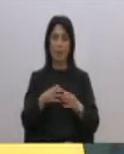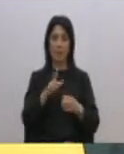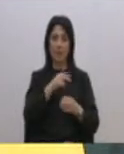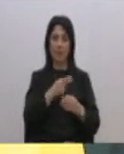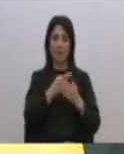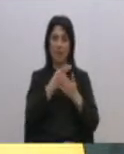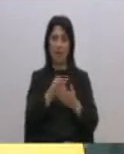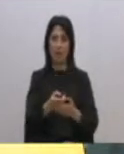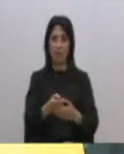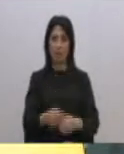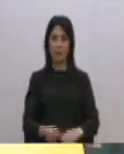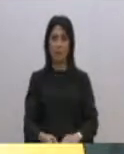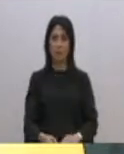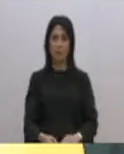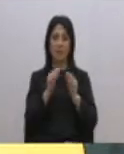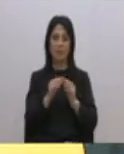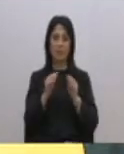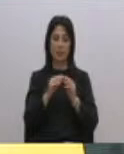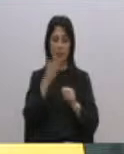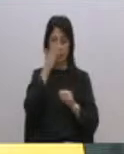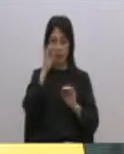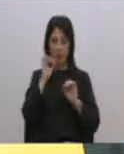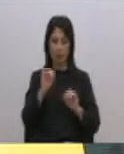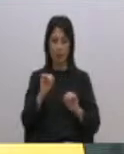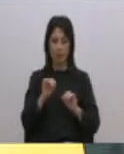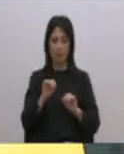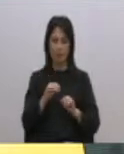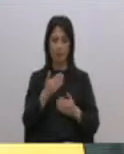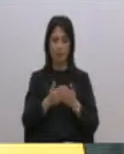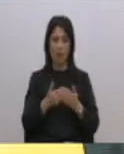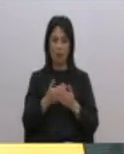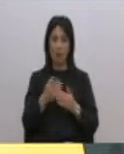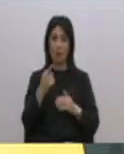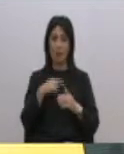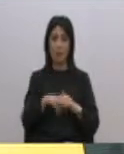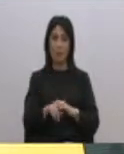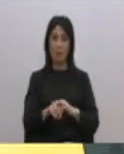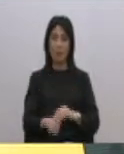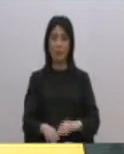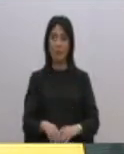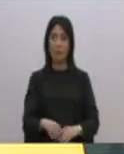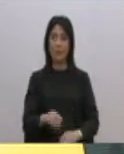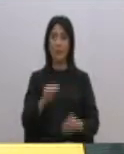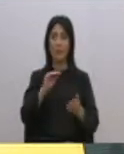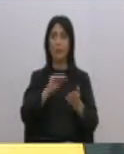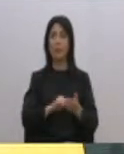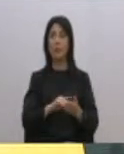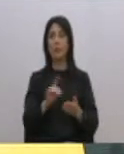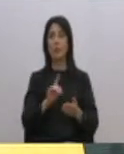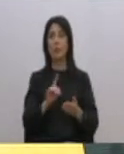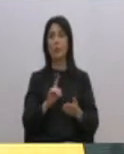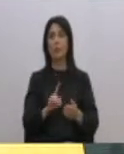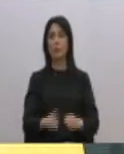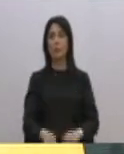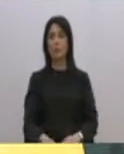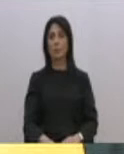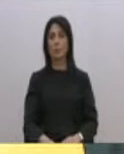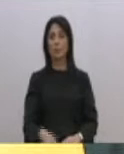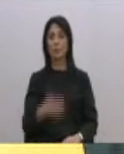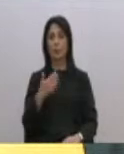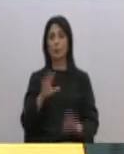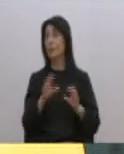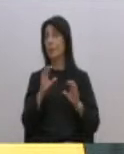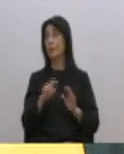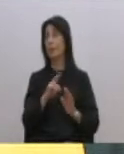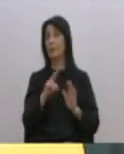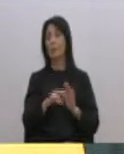კლინიკაში. ისევ და ამსველის რეკომენდაციებიდან გამომდინარე მიეთითება, რომ უკვე კანონის